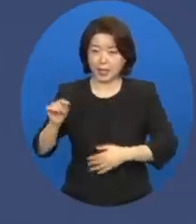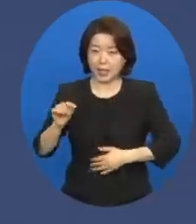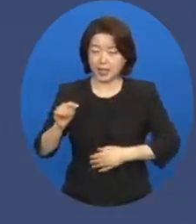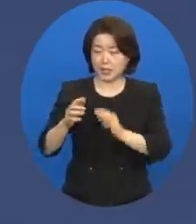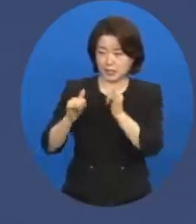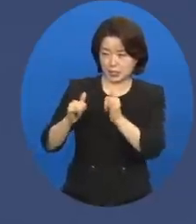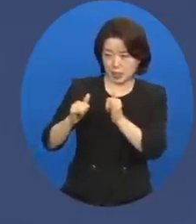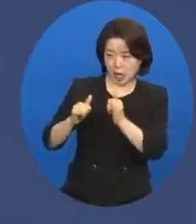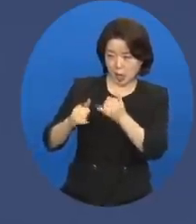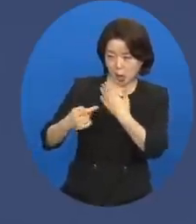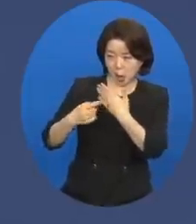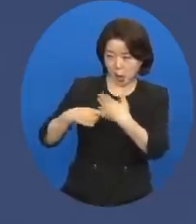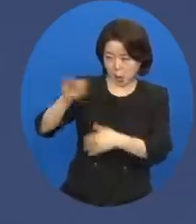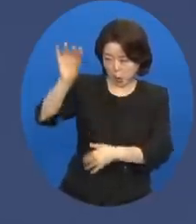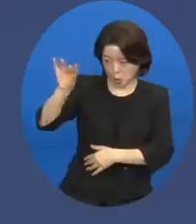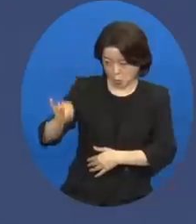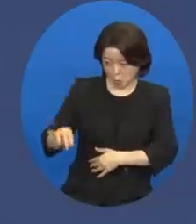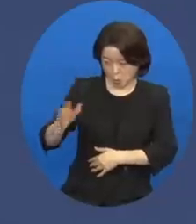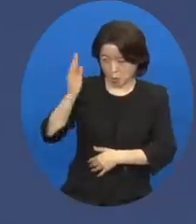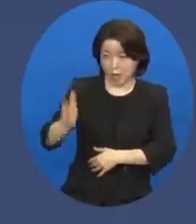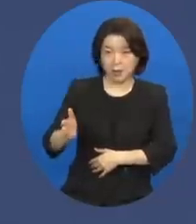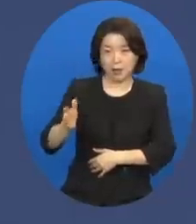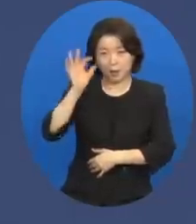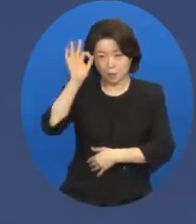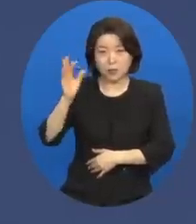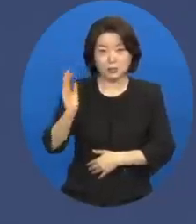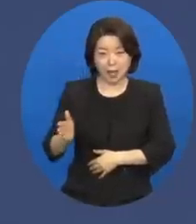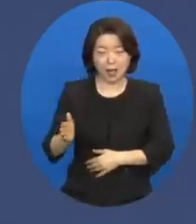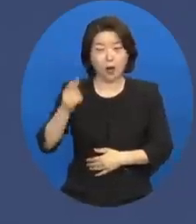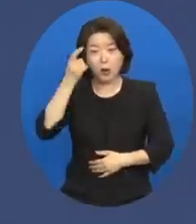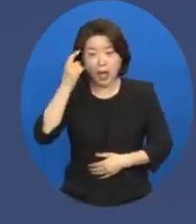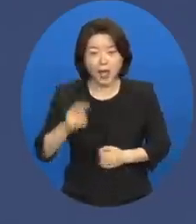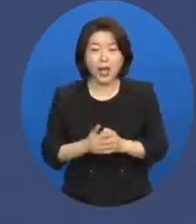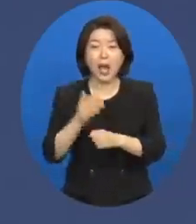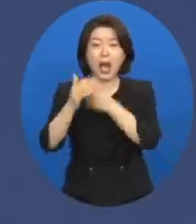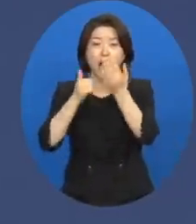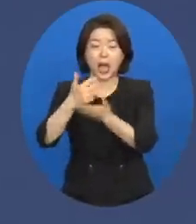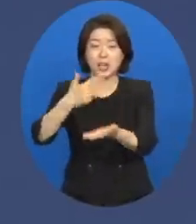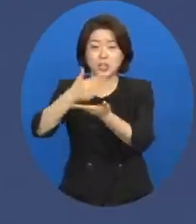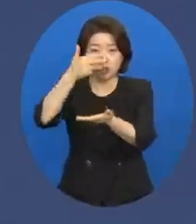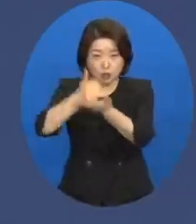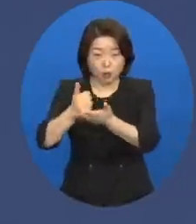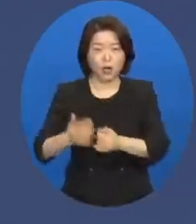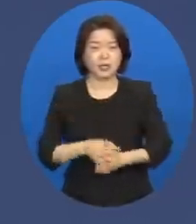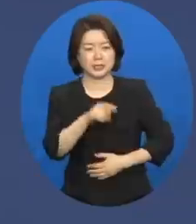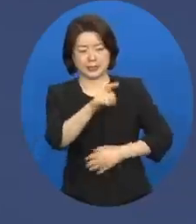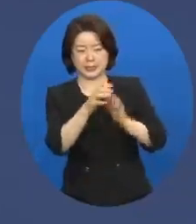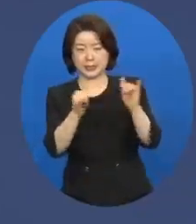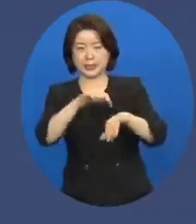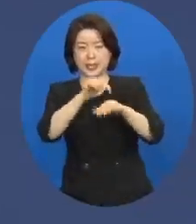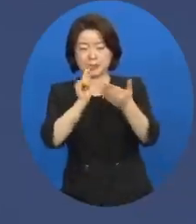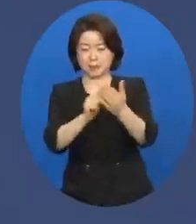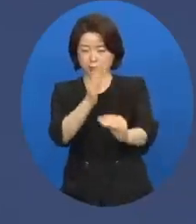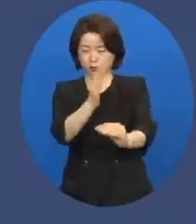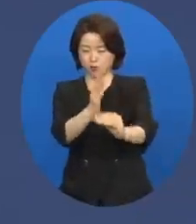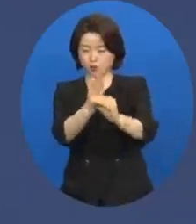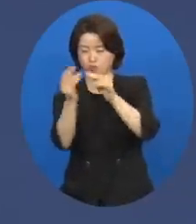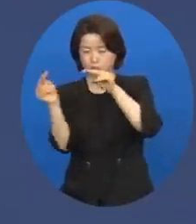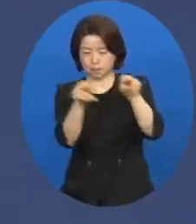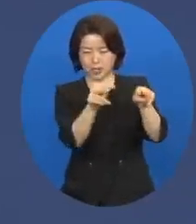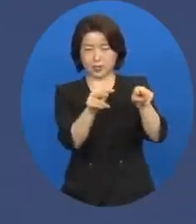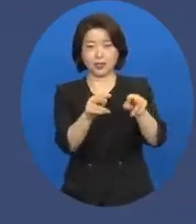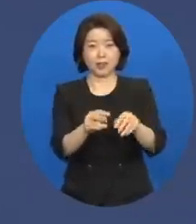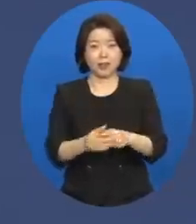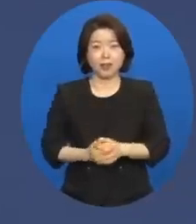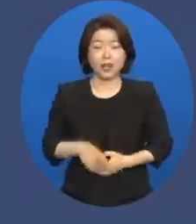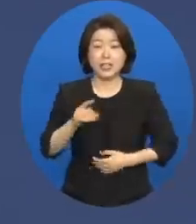사람의 외모와 신장을 보지 말아라. 왜냐하면 하나님 여호와는 그 사람의 마음의 중심을 보기 때문이다.